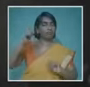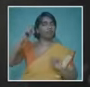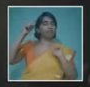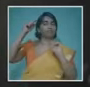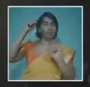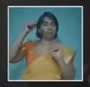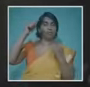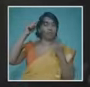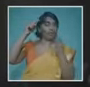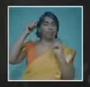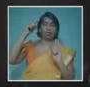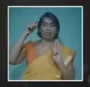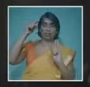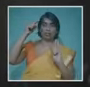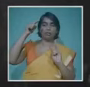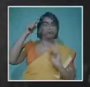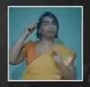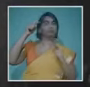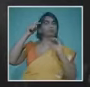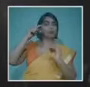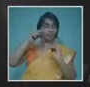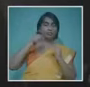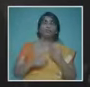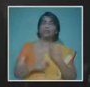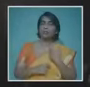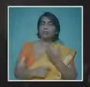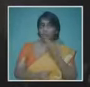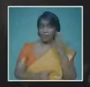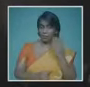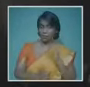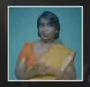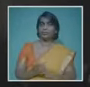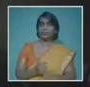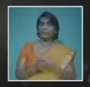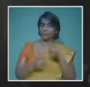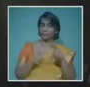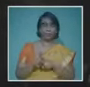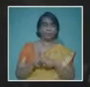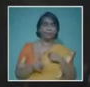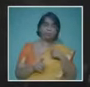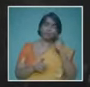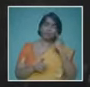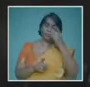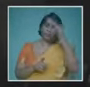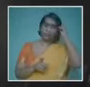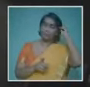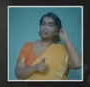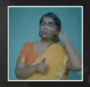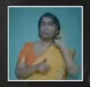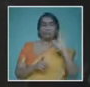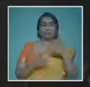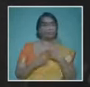ස්ථානයට ශ්‍රී ලංකා වරාය අධිකාරියට පත් වෙන්න පුළුවන්කමක් ලැබෙනවා. ඒ නිසා මම හිතනවා ඒකයි තාමත්ම